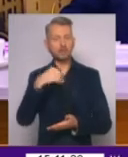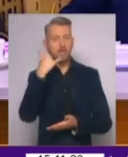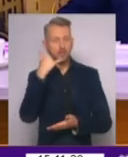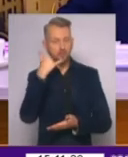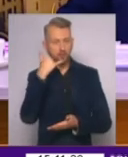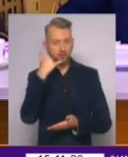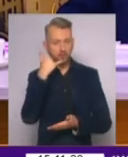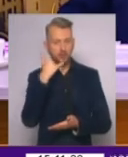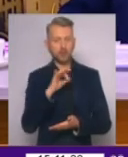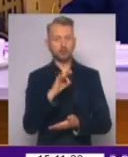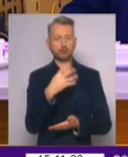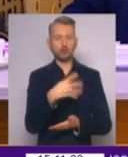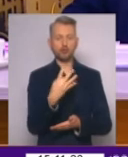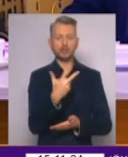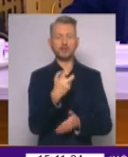телефон